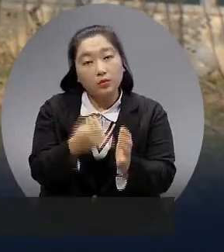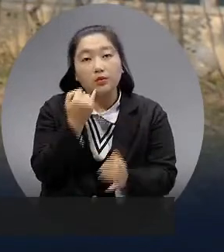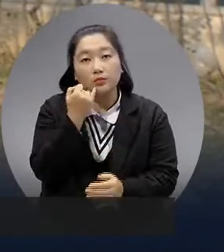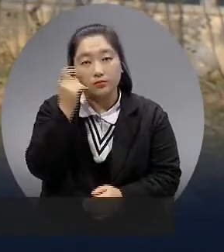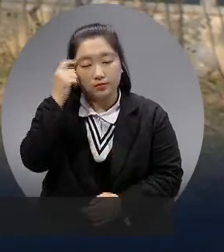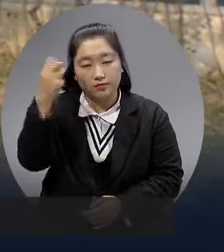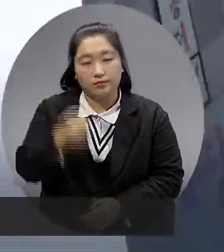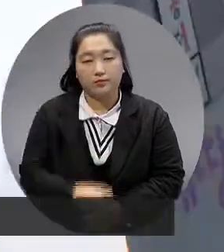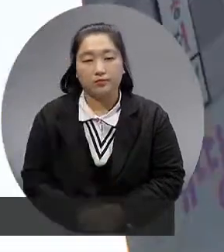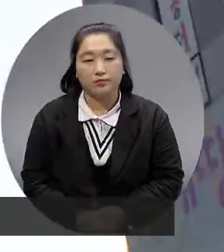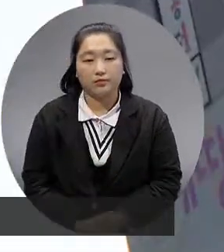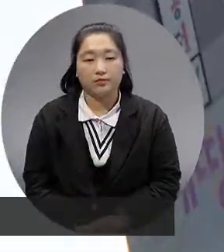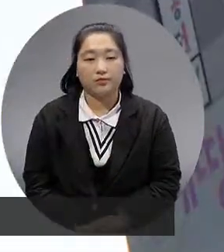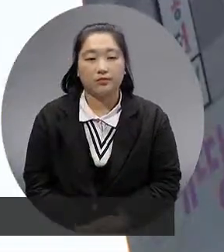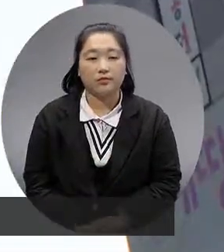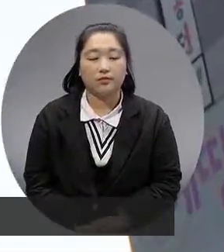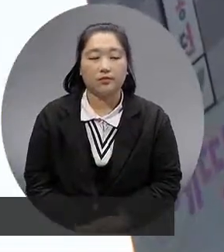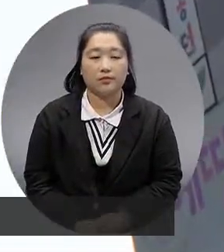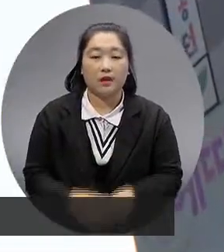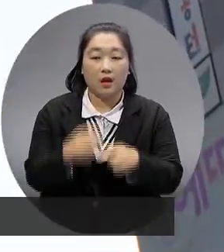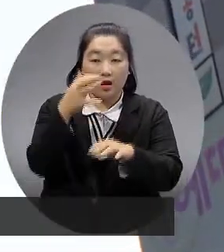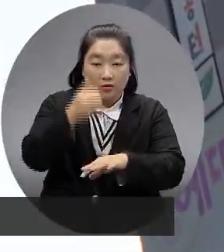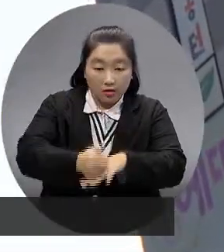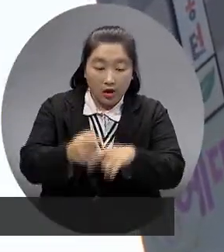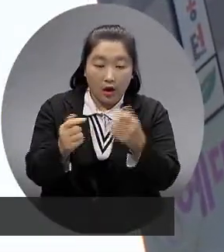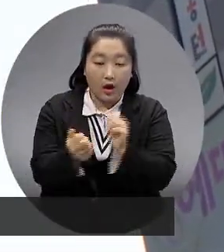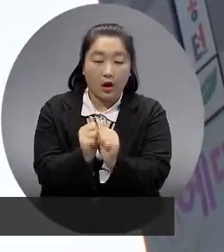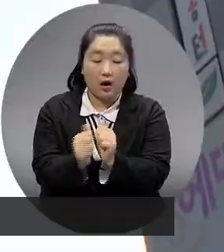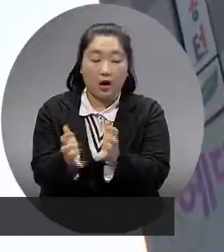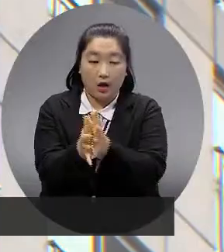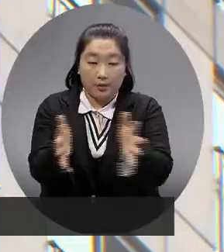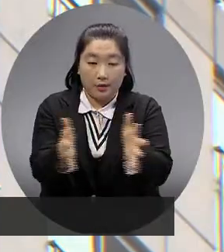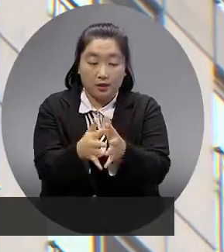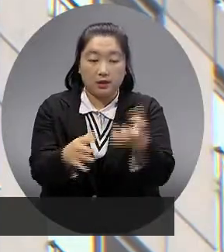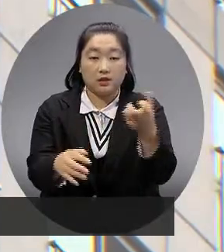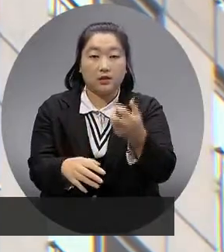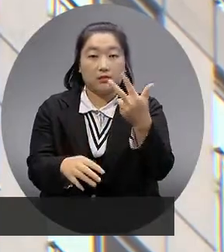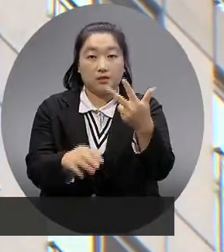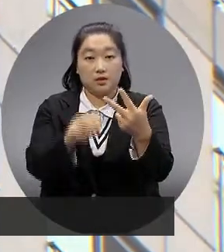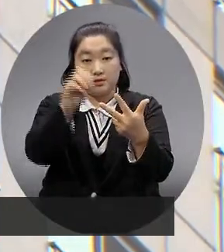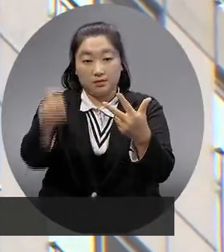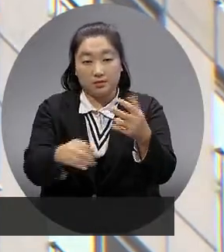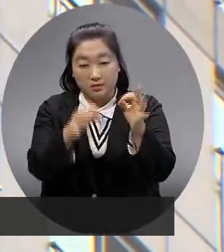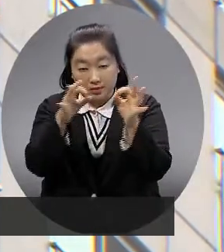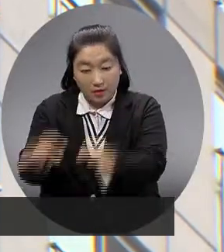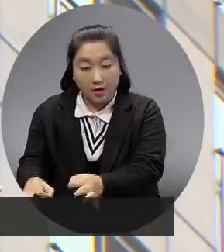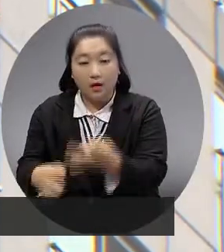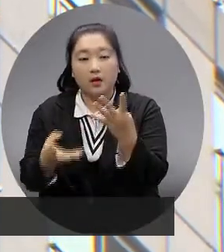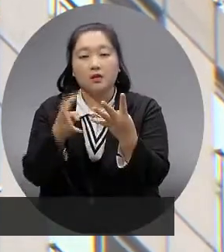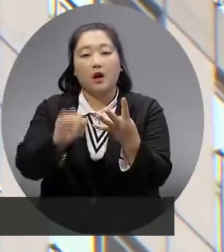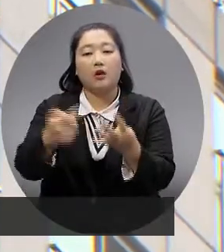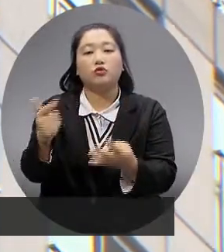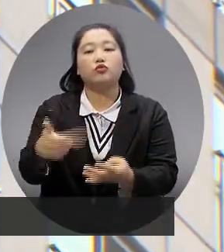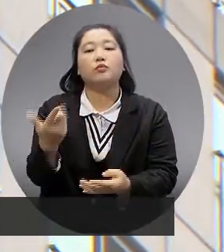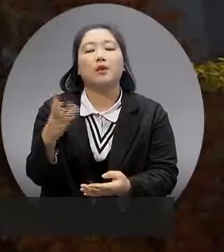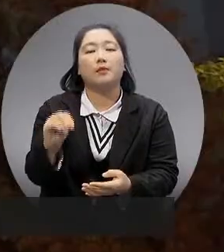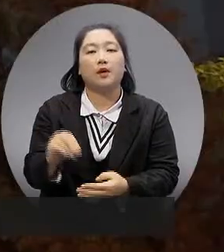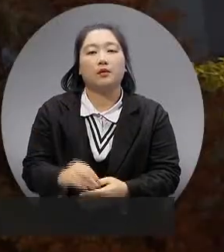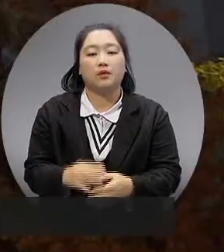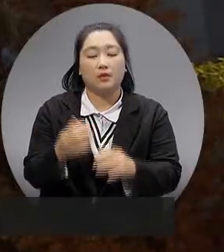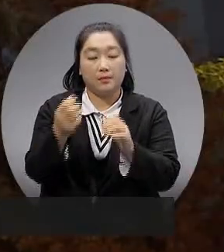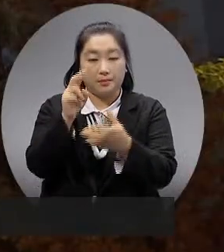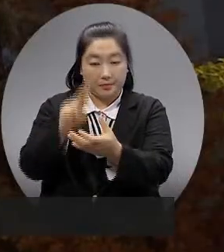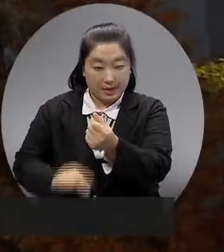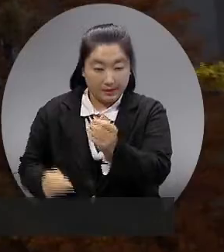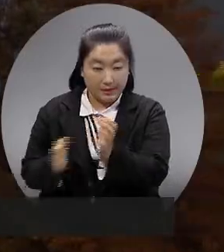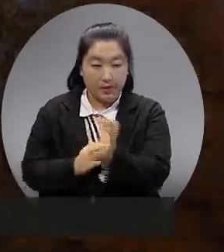생각이 있어. 결국 이 아파트는 감정가의 77%인 4억 600여만 원에 낙찰됐지만